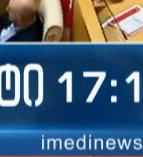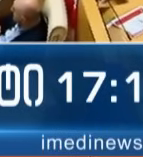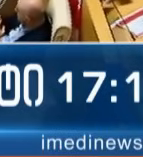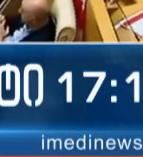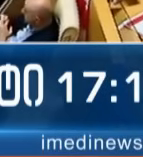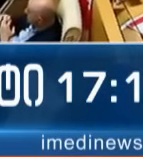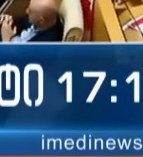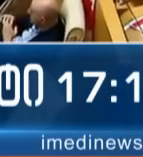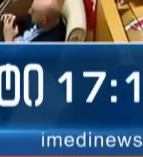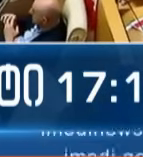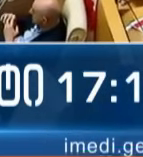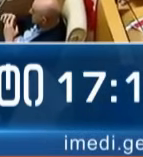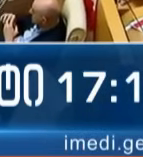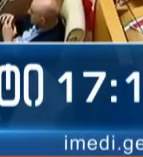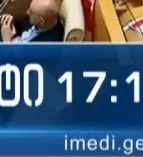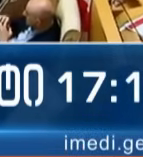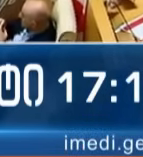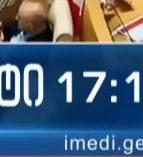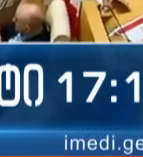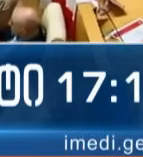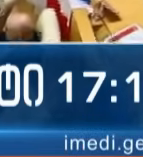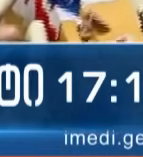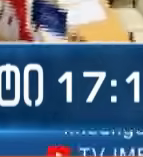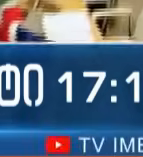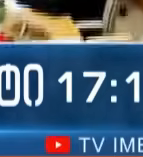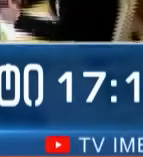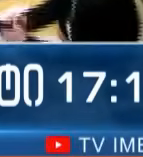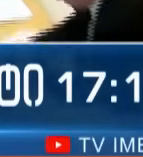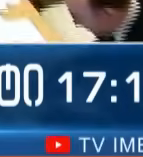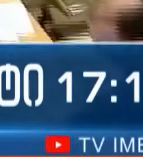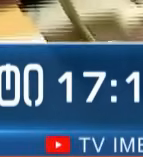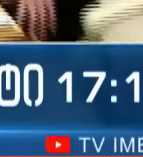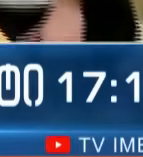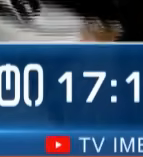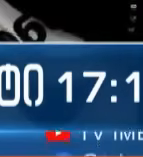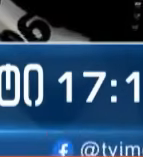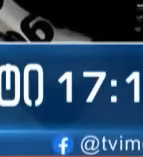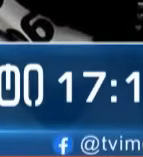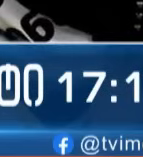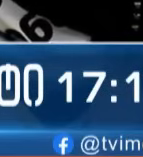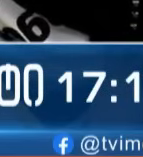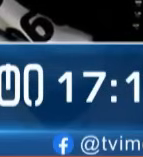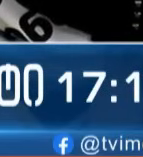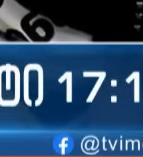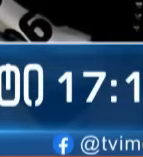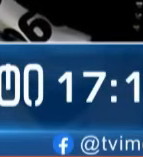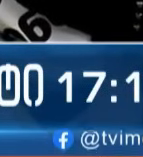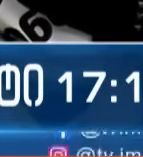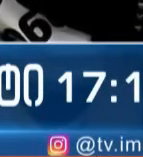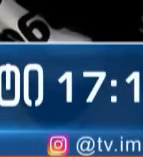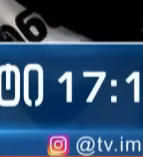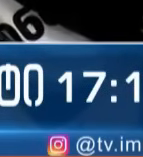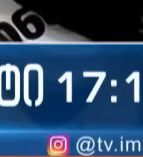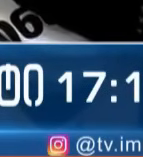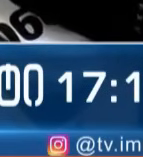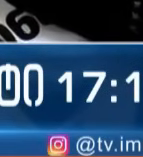საქართველოს მოიპოვა ოკუპანტის წინააღმდეგ გამარჯვება ქართული ოცნების ხელისუფლების ძალისხმევით. ჩვენ უზრუნველყავით,